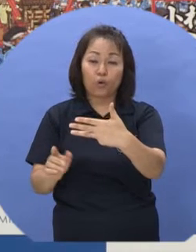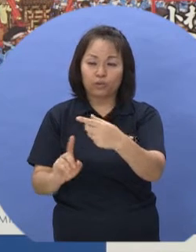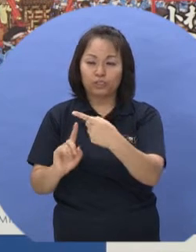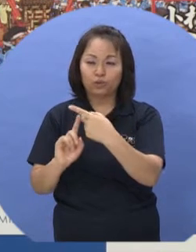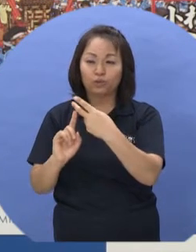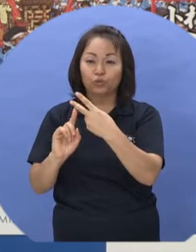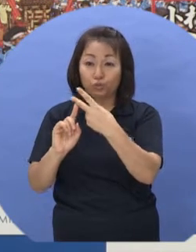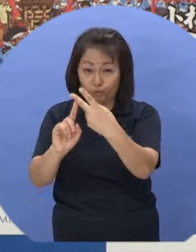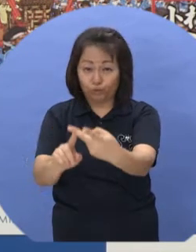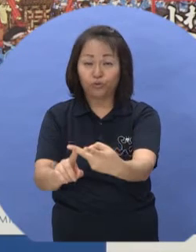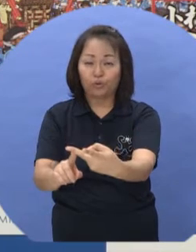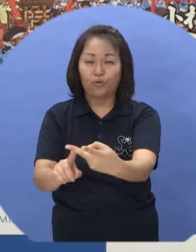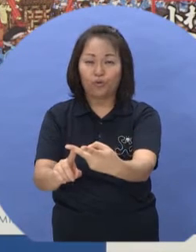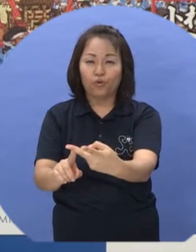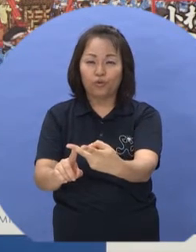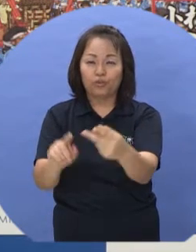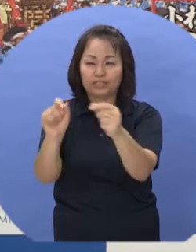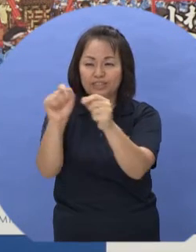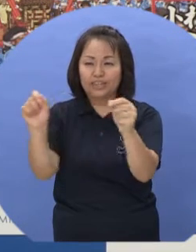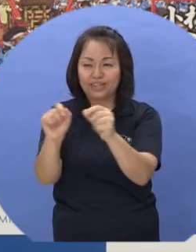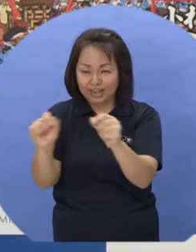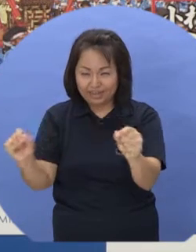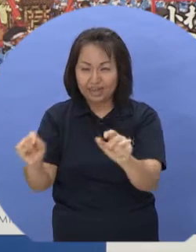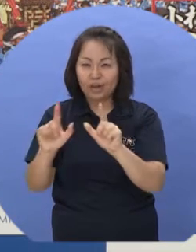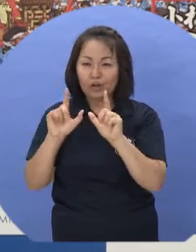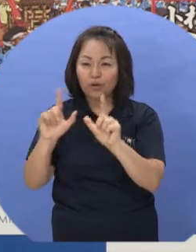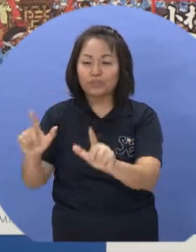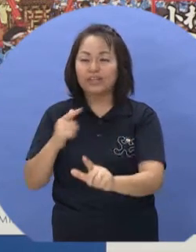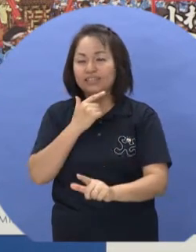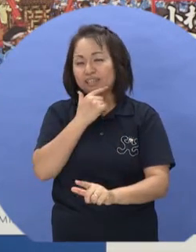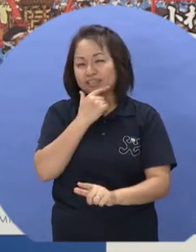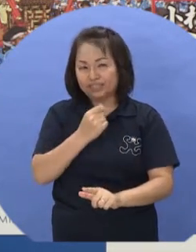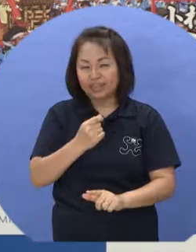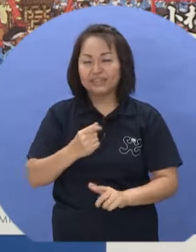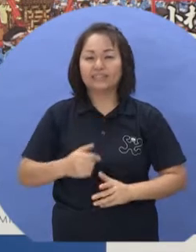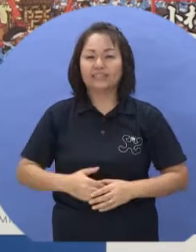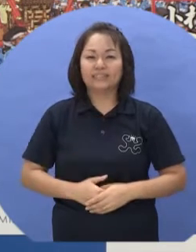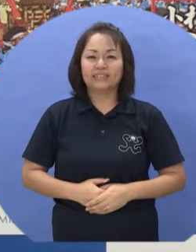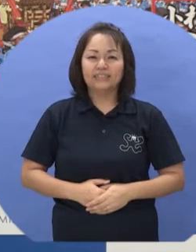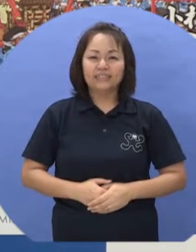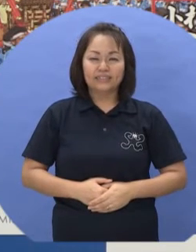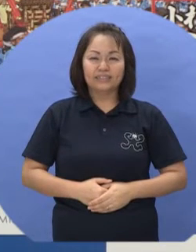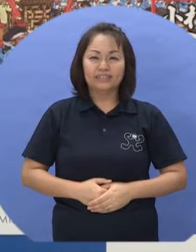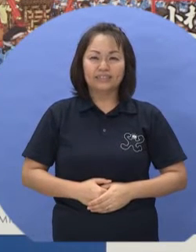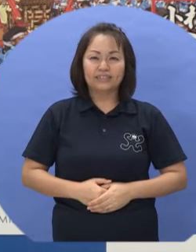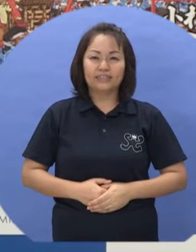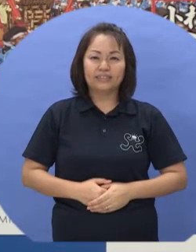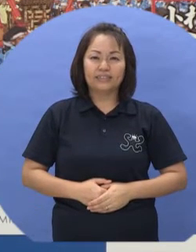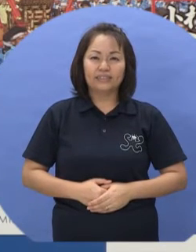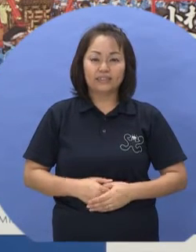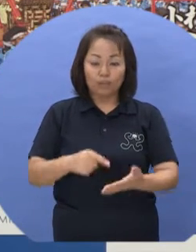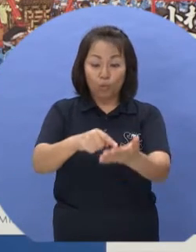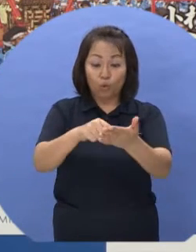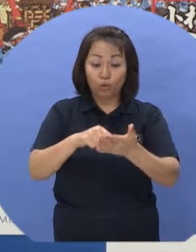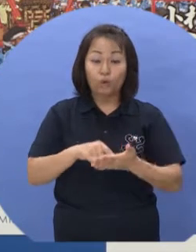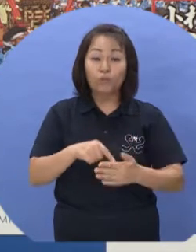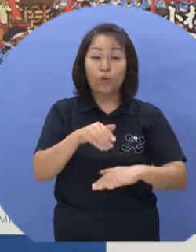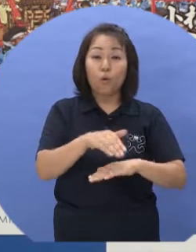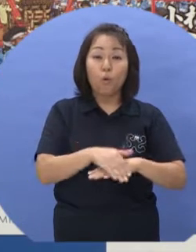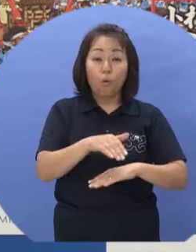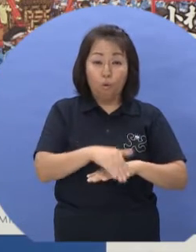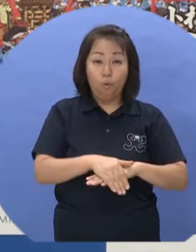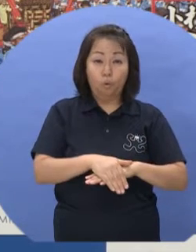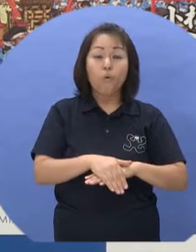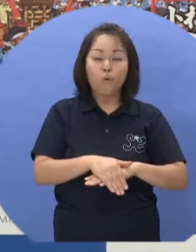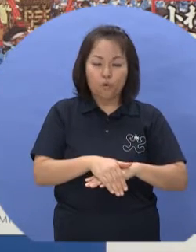で結果をお返ししたいというふうに考えています。なおこの申し込み方法につきましては、こ